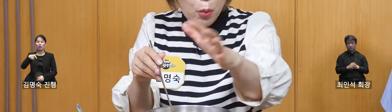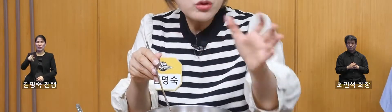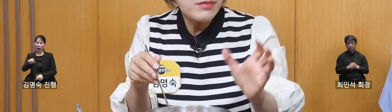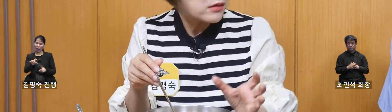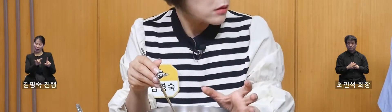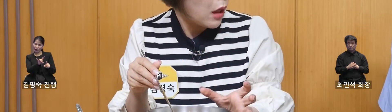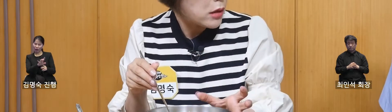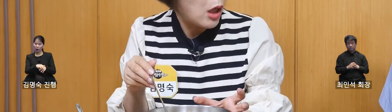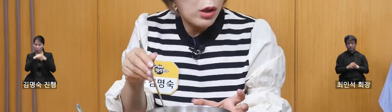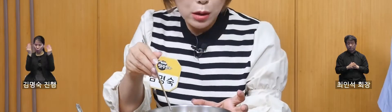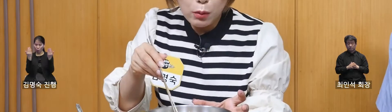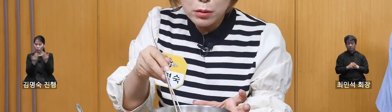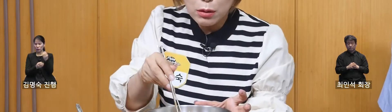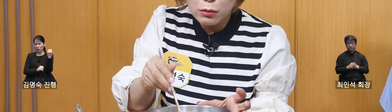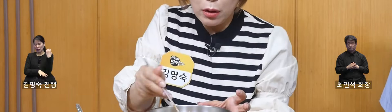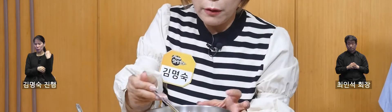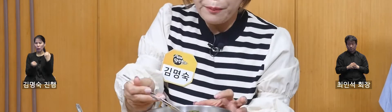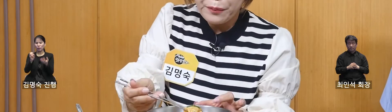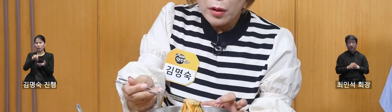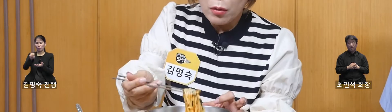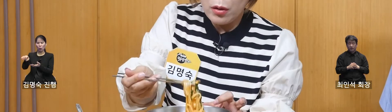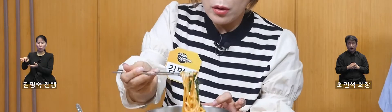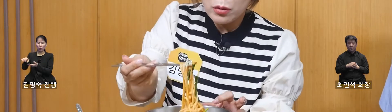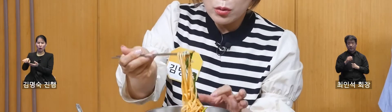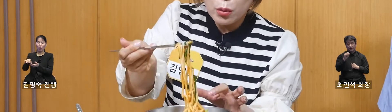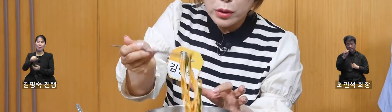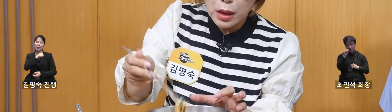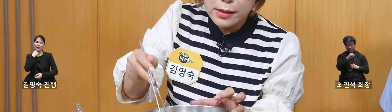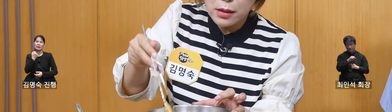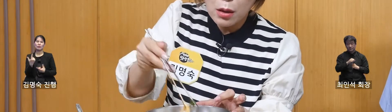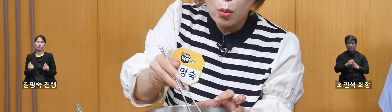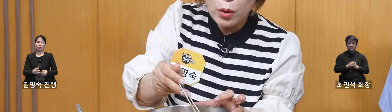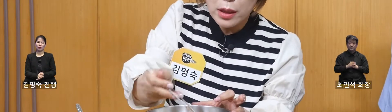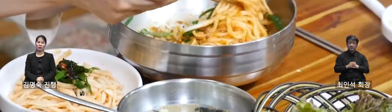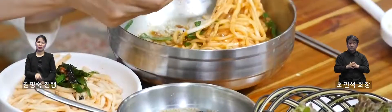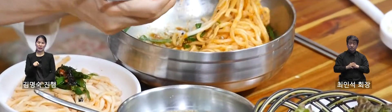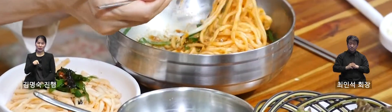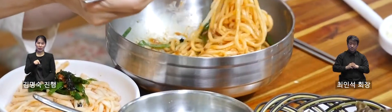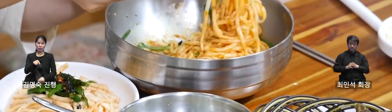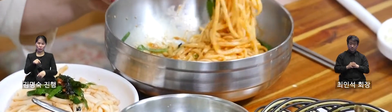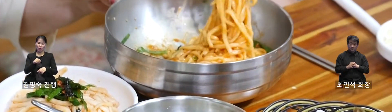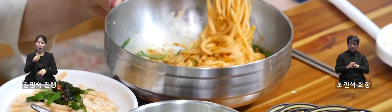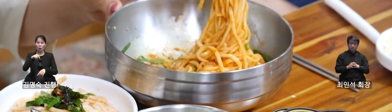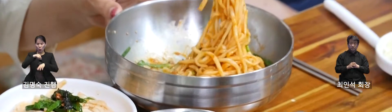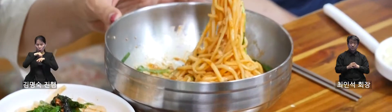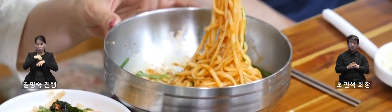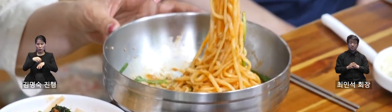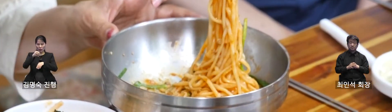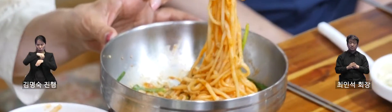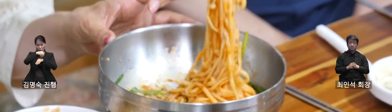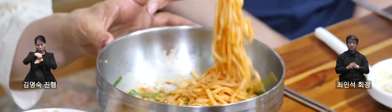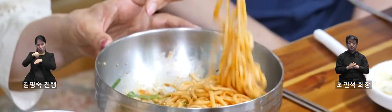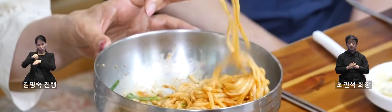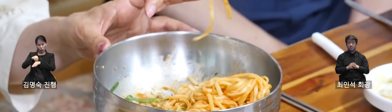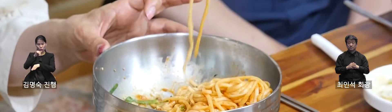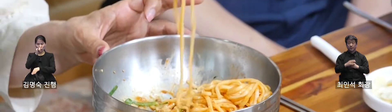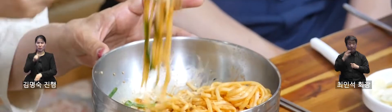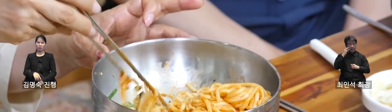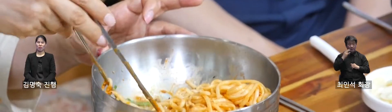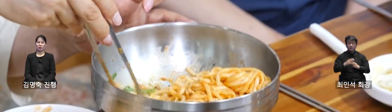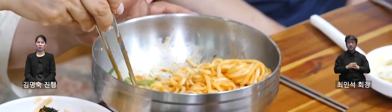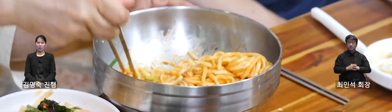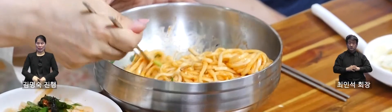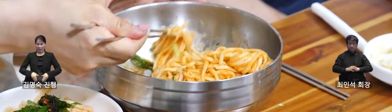그 모든 맛을 다 좌우한다고 하더라고요. 아, 예. 예. 그리고 여기 살짝 고기 고명도 좀 올라가 있어요. 네네네. 자,